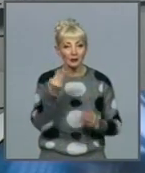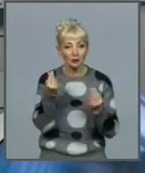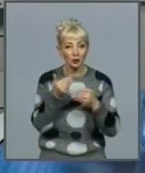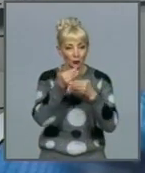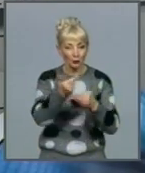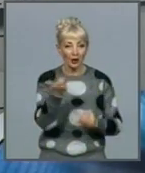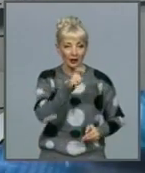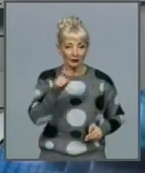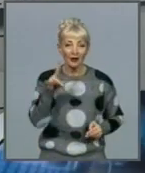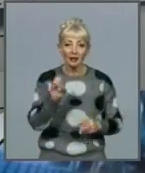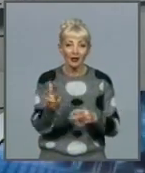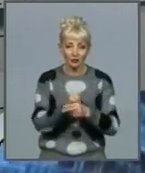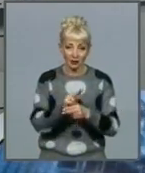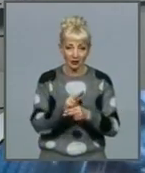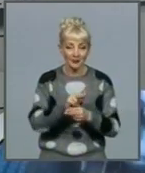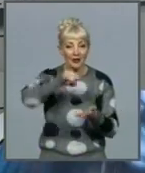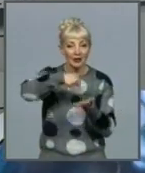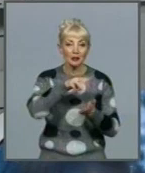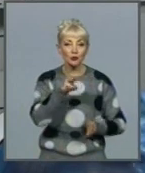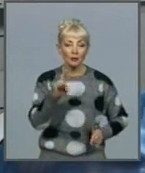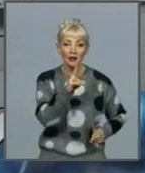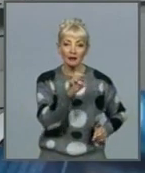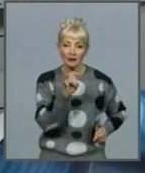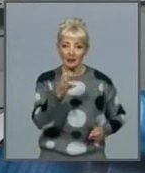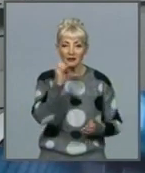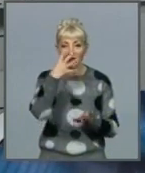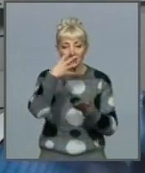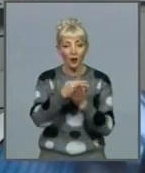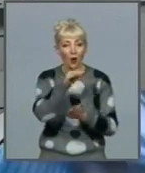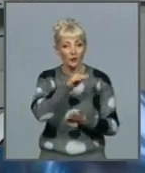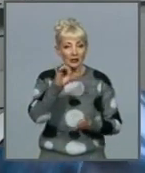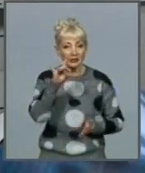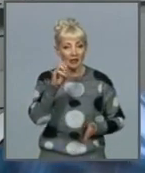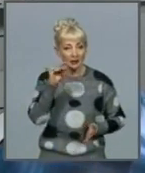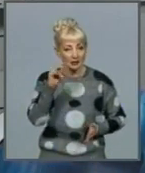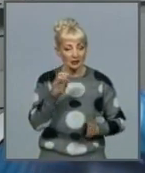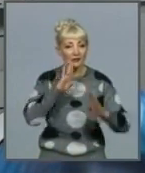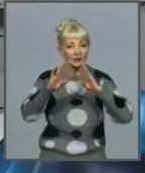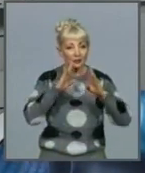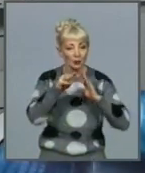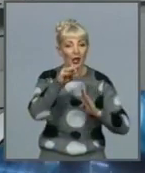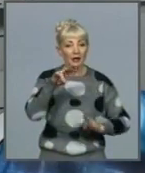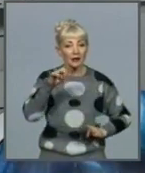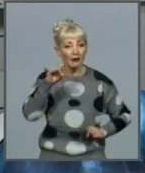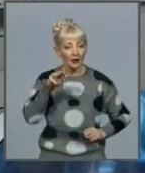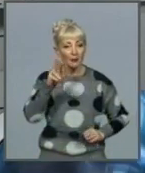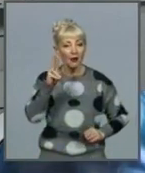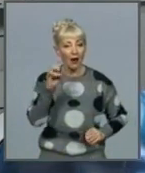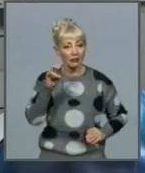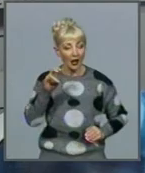лікування. Міський голова Геннадій Кернес на своїй офіційній сторінці у Фейсбук та телеграм-каналі опублікував конкретні дані щодо виконання